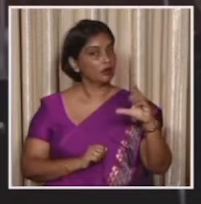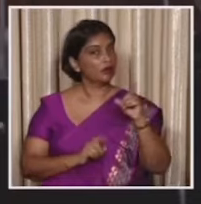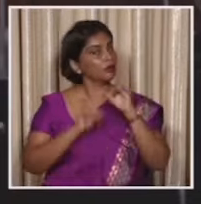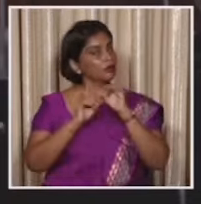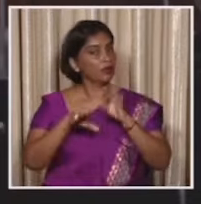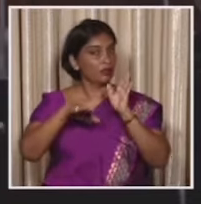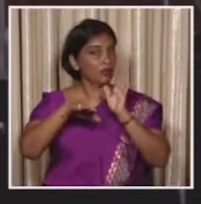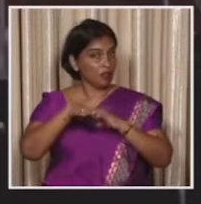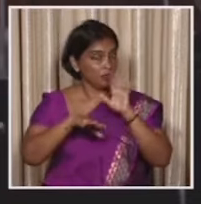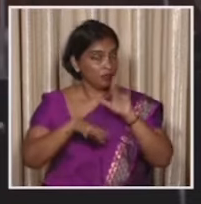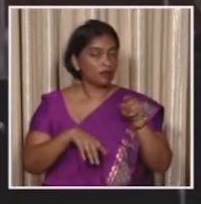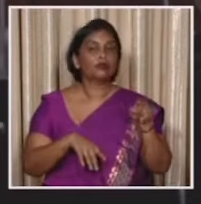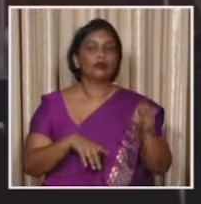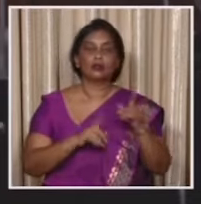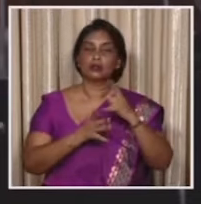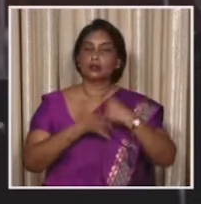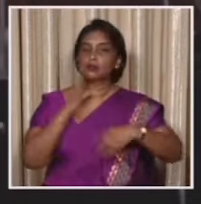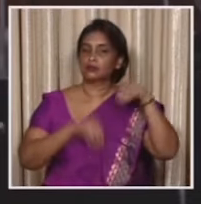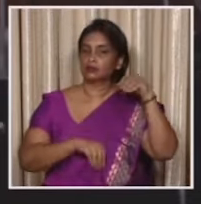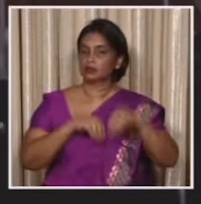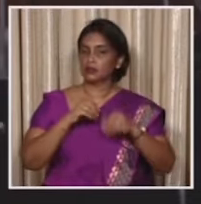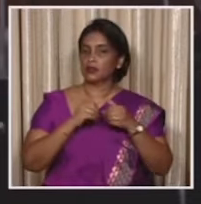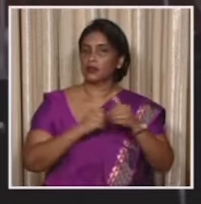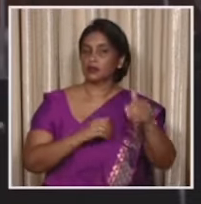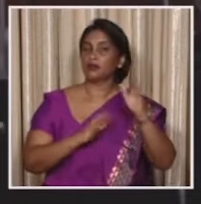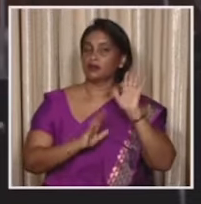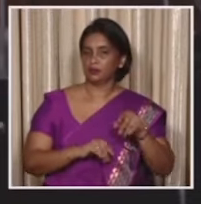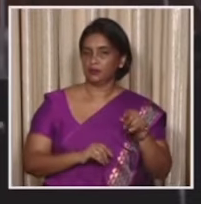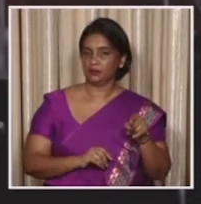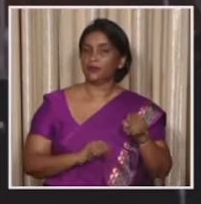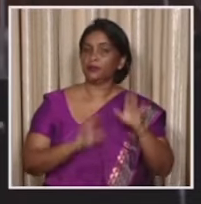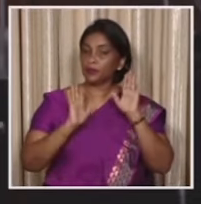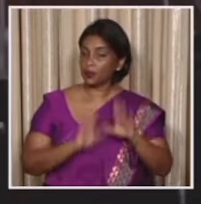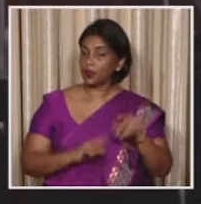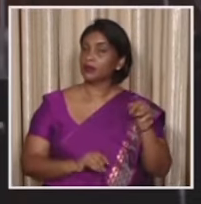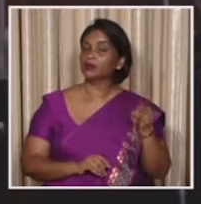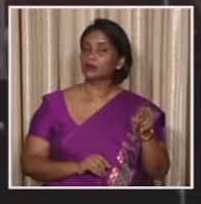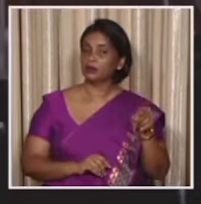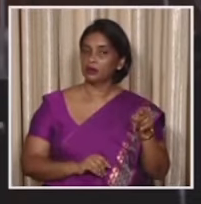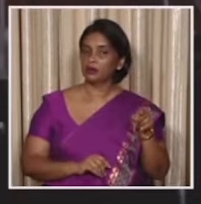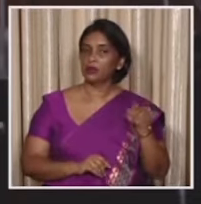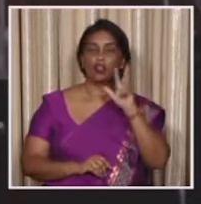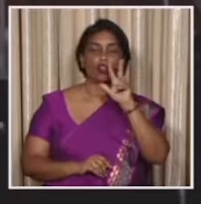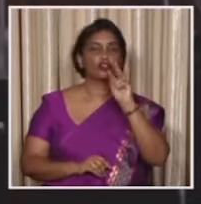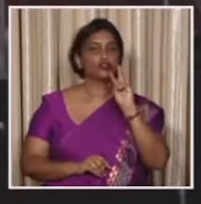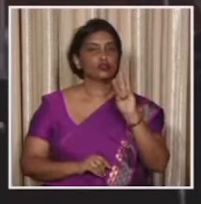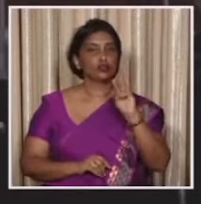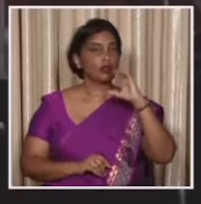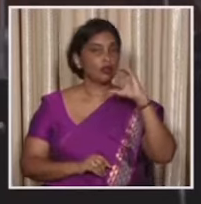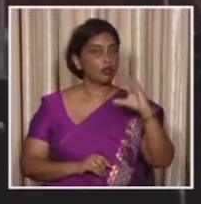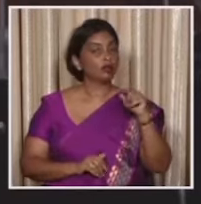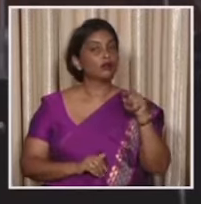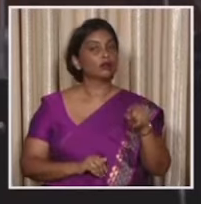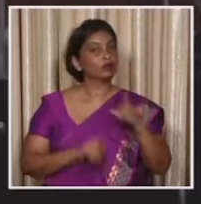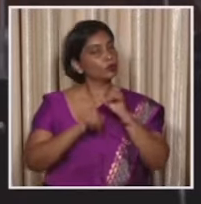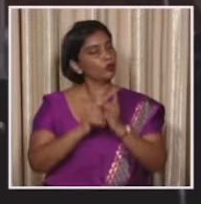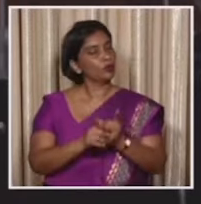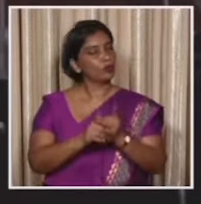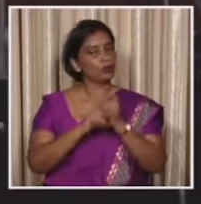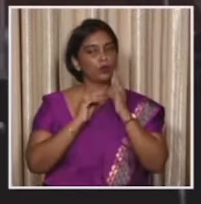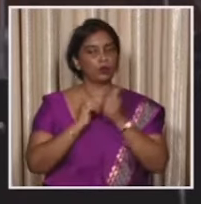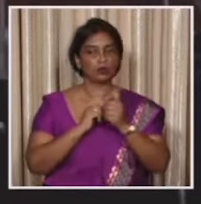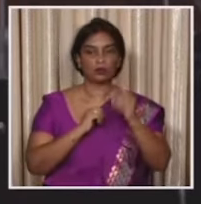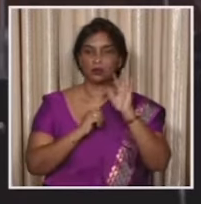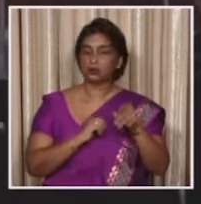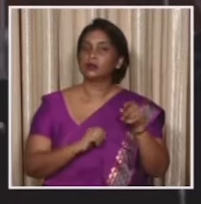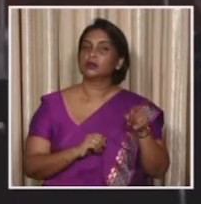අත තිබ්බොත් ජනමත විචාරණයකට යන්න වෙනවා. හැබැයි 83 ආවගන්තියේ ඒ ආකාරයෙන්ම